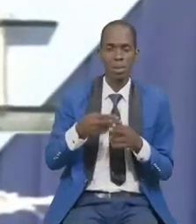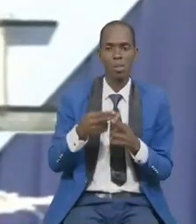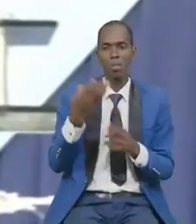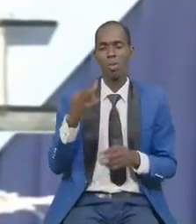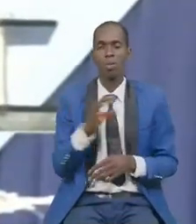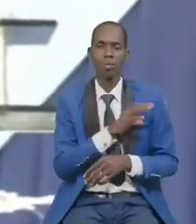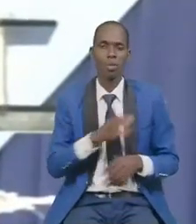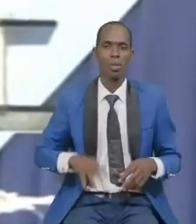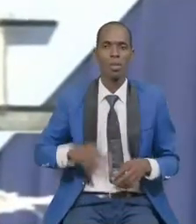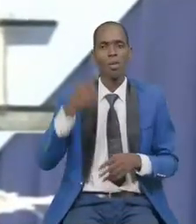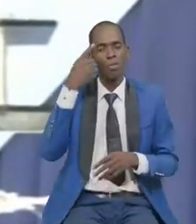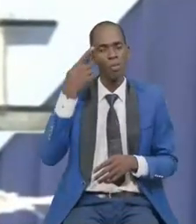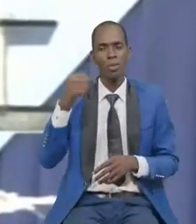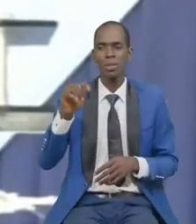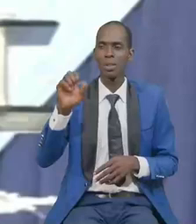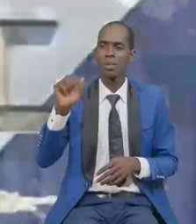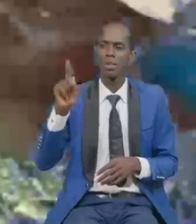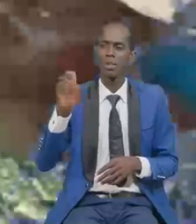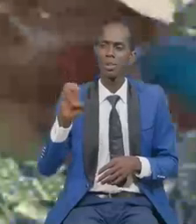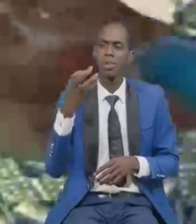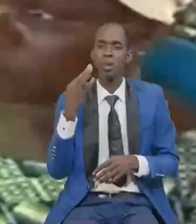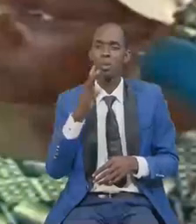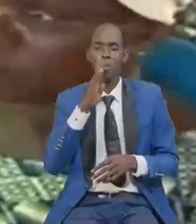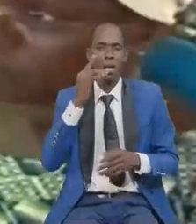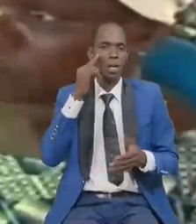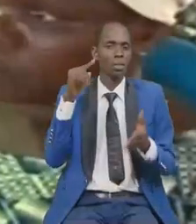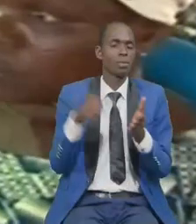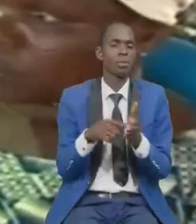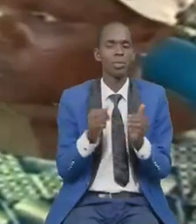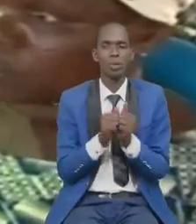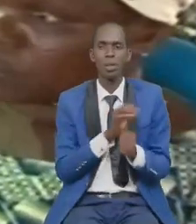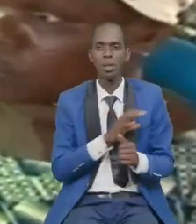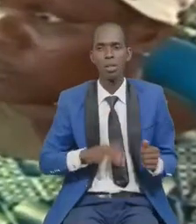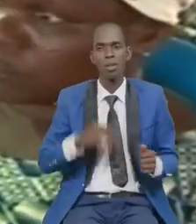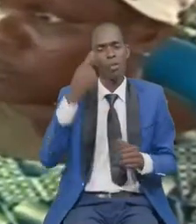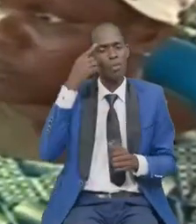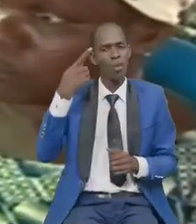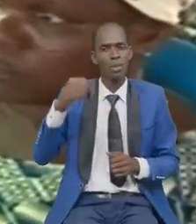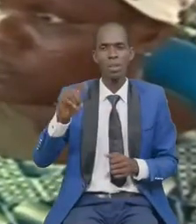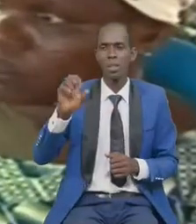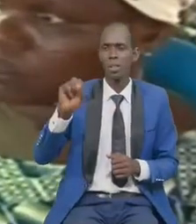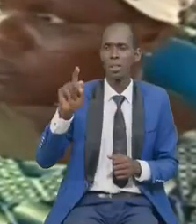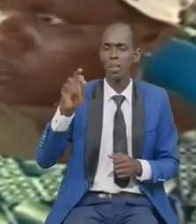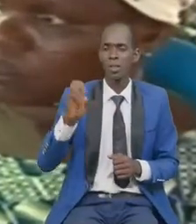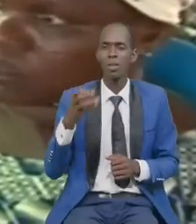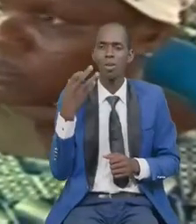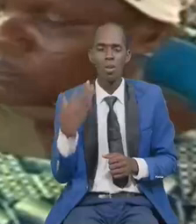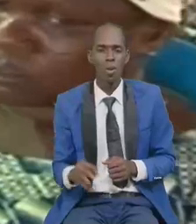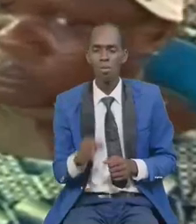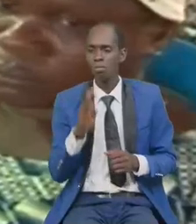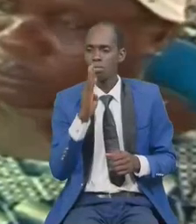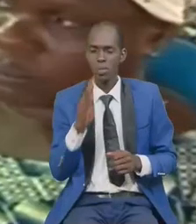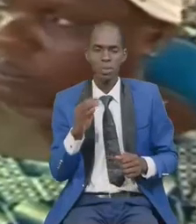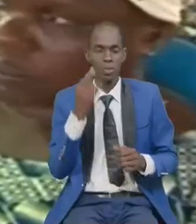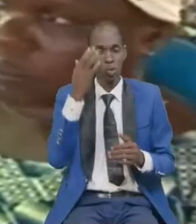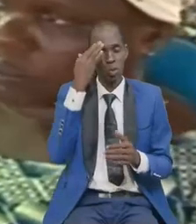mon identification, à cause du fait que je suis Christ, quels que soient les défis, quelle que soit la persécution, quelles que